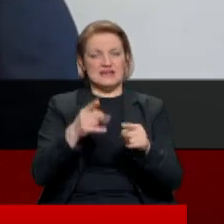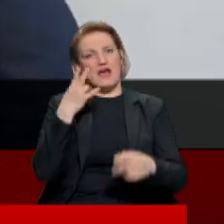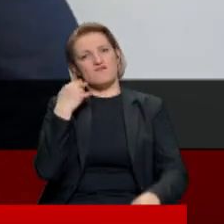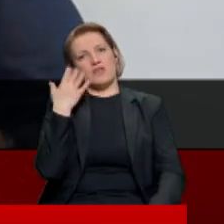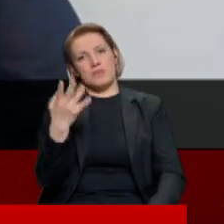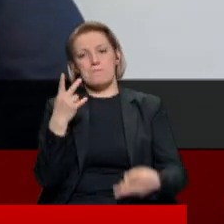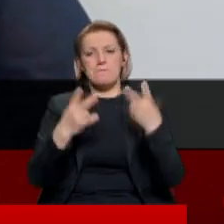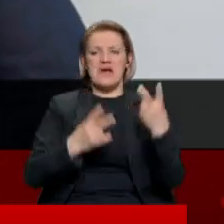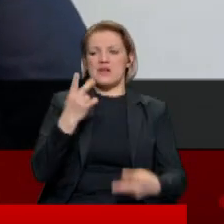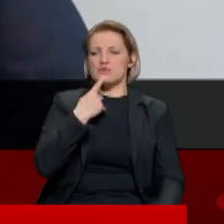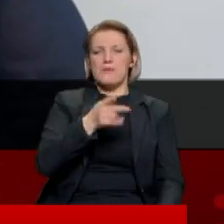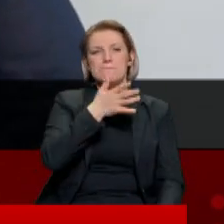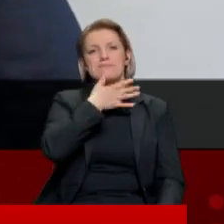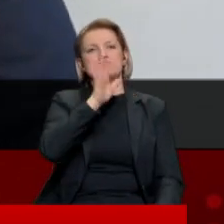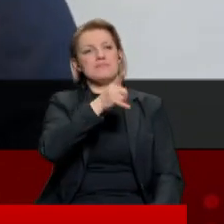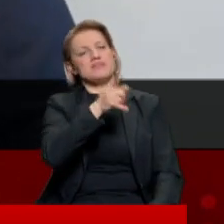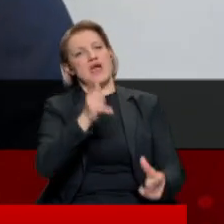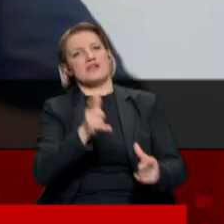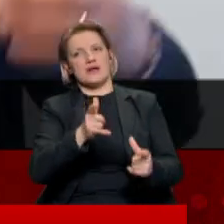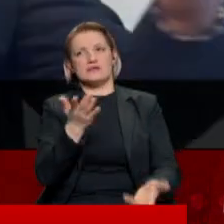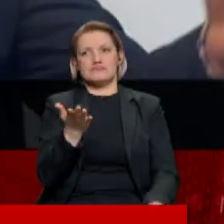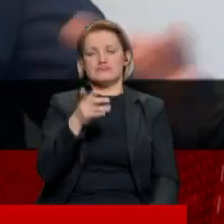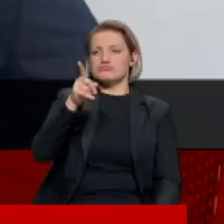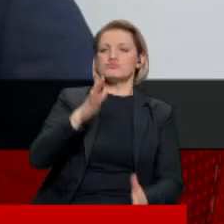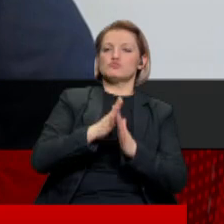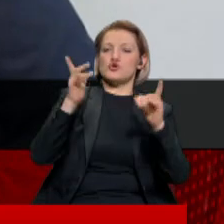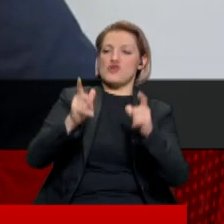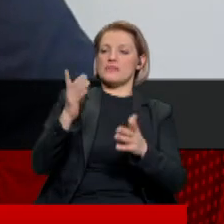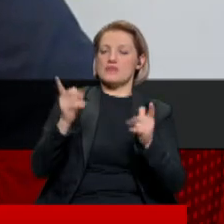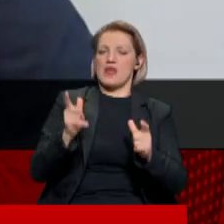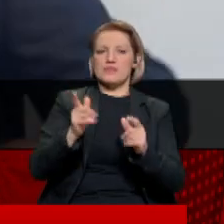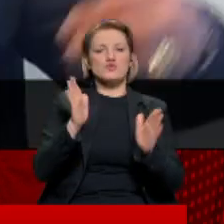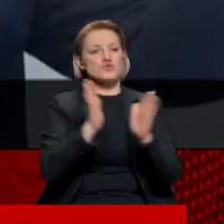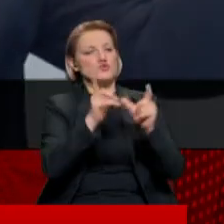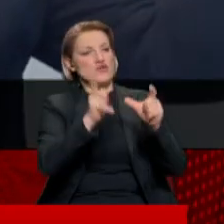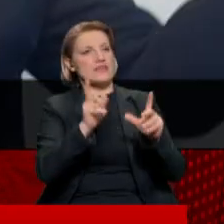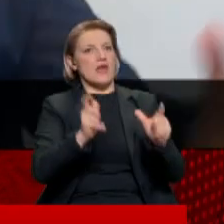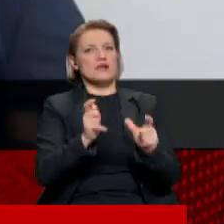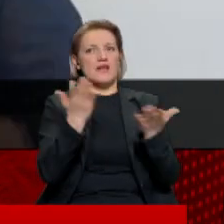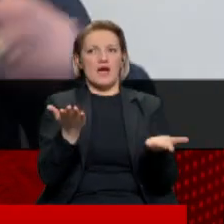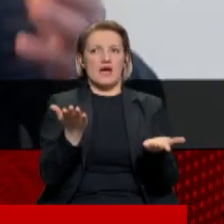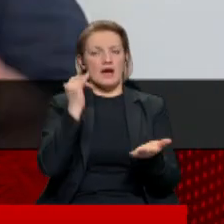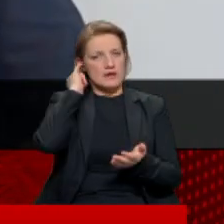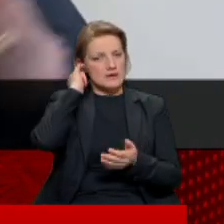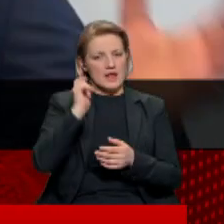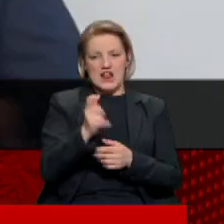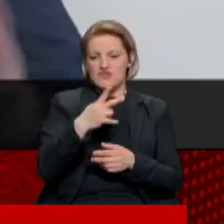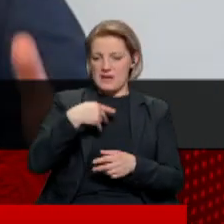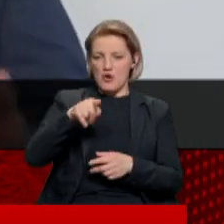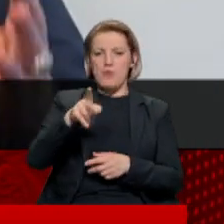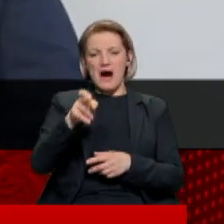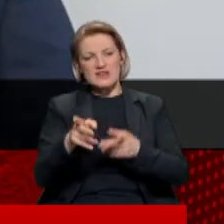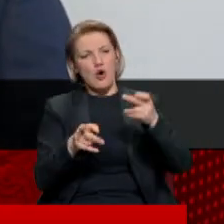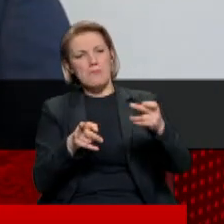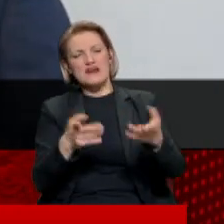efendim bazıları diyor ki bilmem ne neredeydi? İşte büyük şehir neredeydi? Küçük şehir neredeydi? İlçe belediyesi, ya o partili